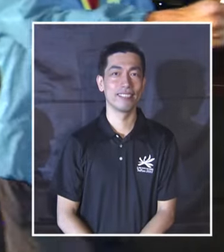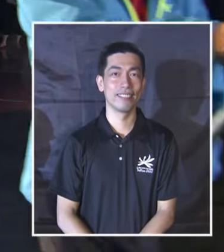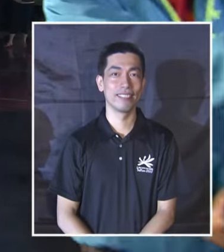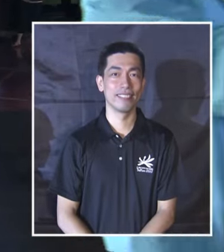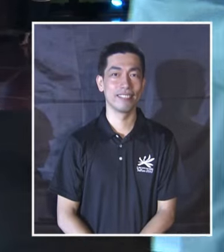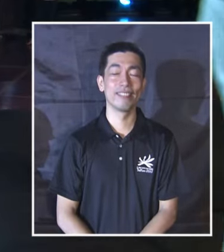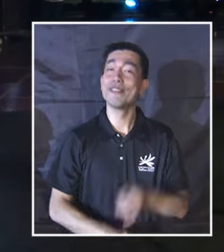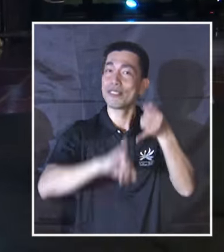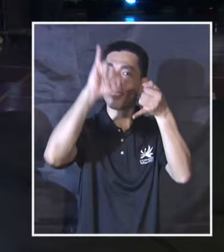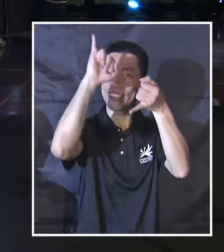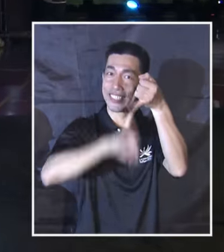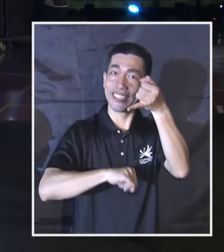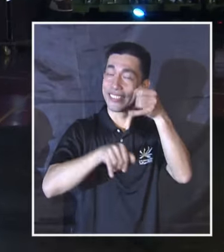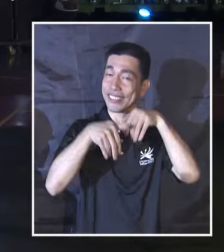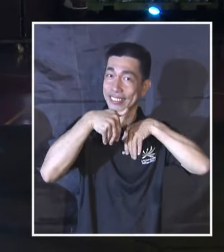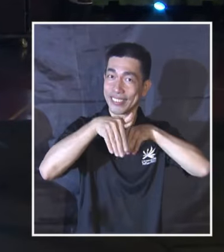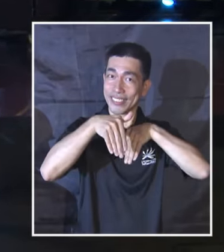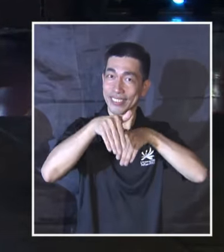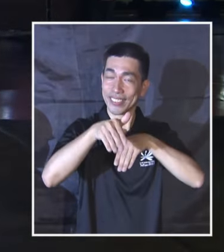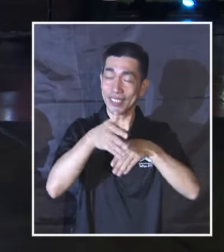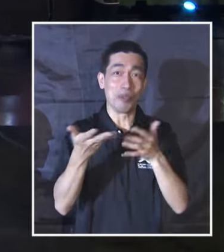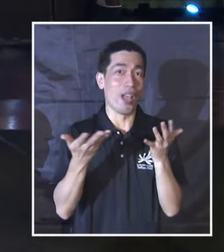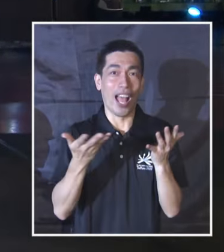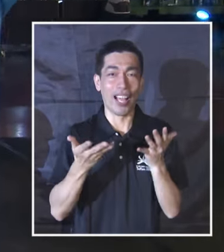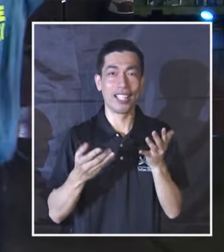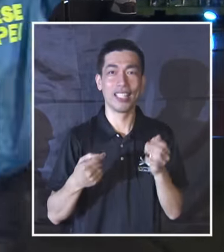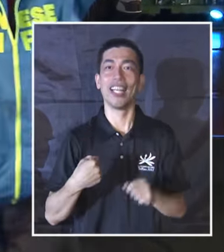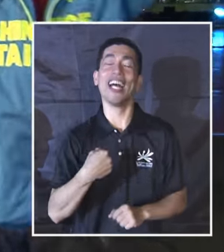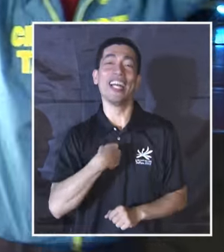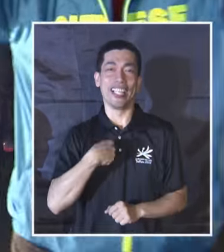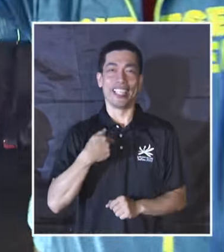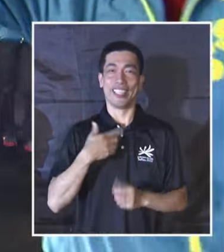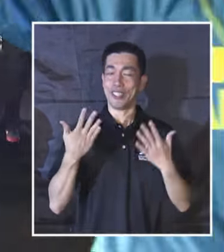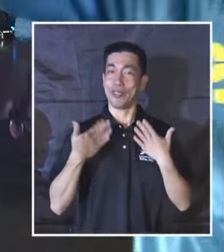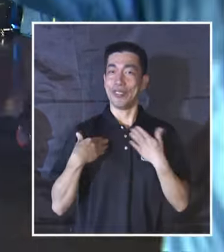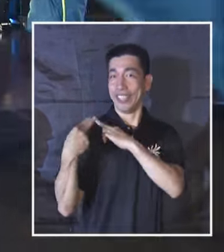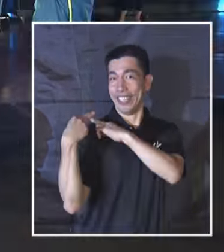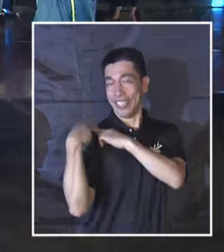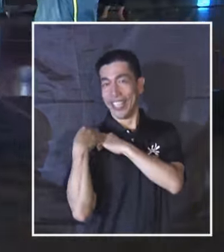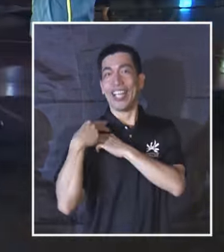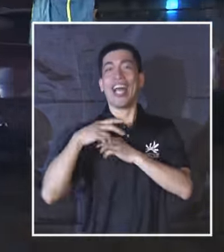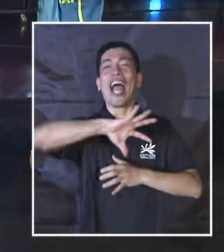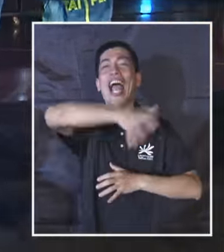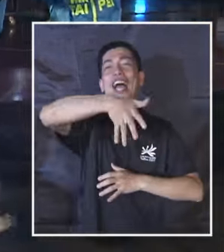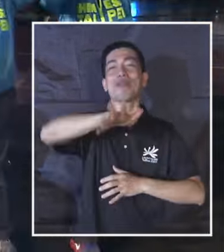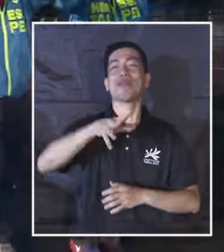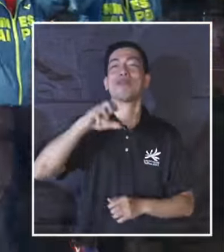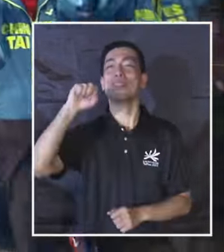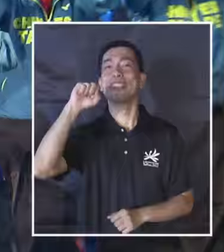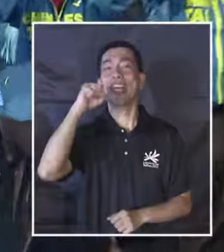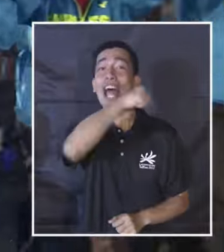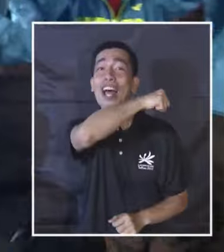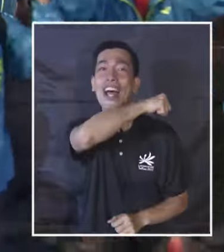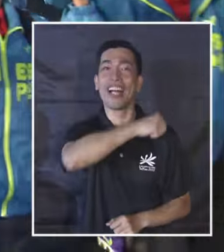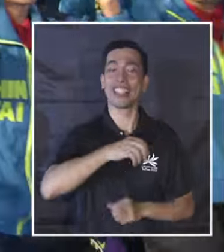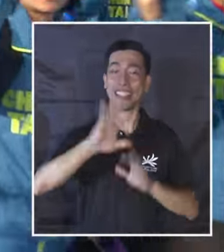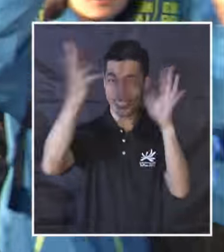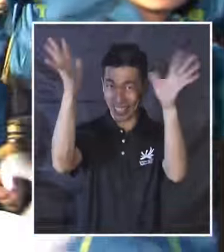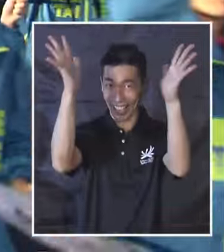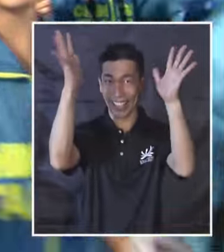最后步入会场的也就是我们的地主队中华台北代表队进